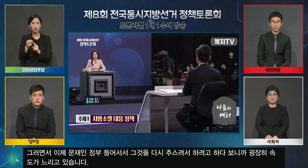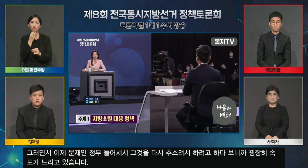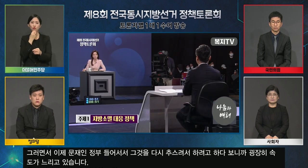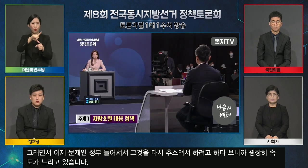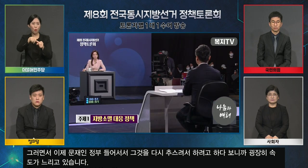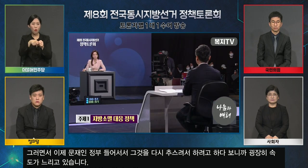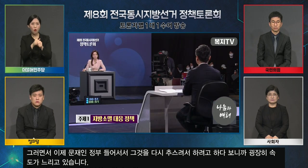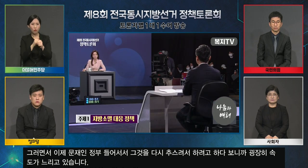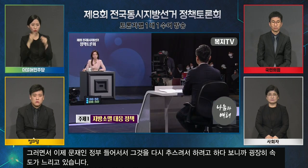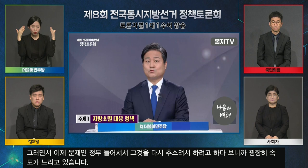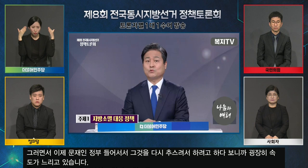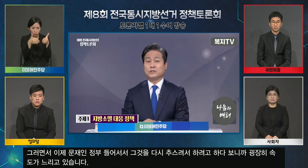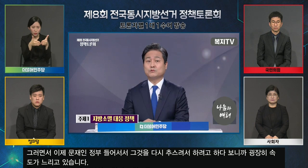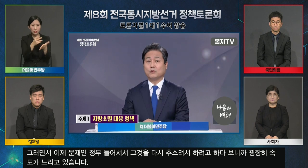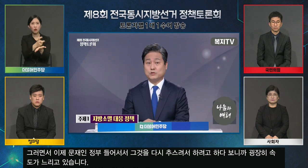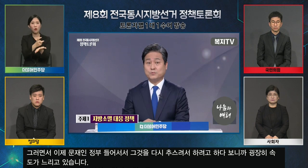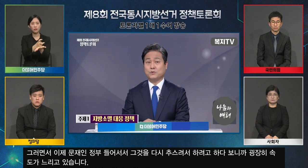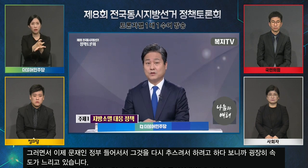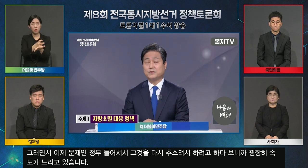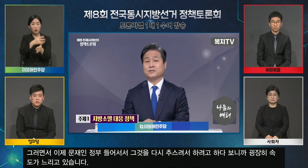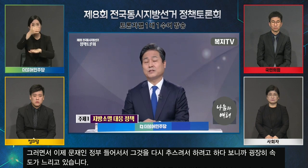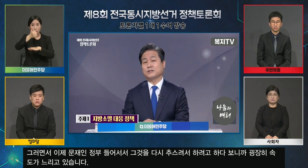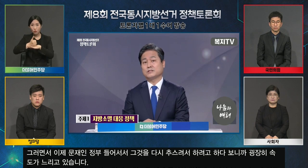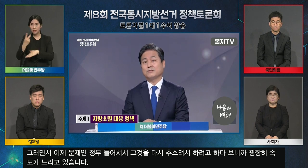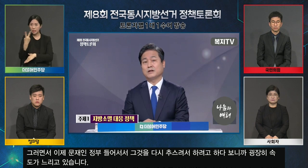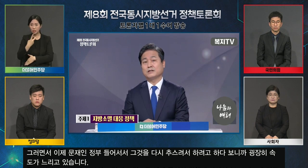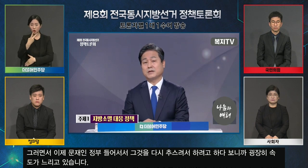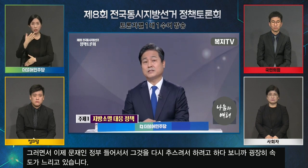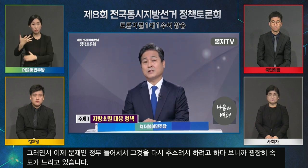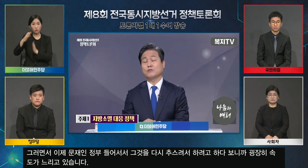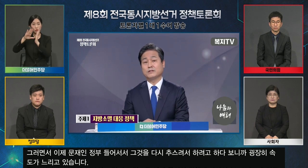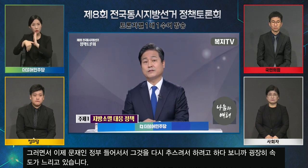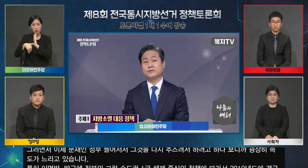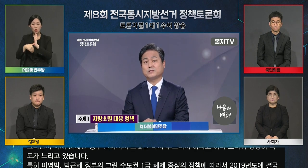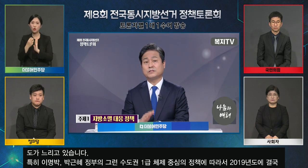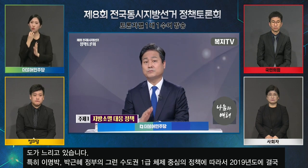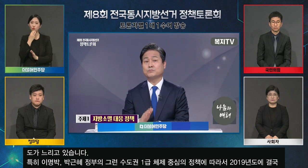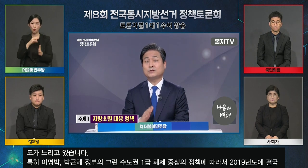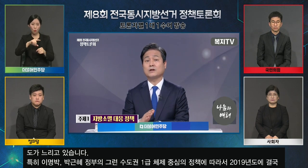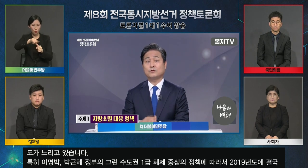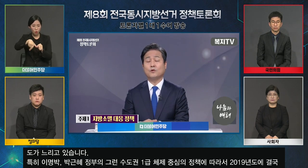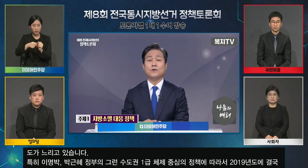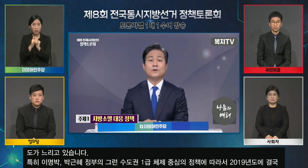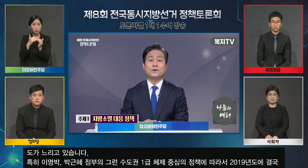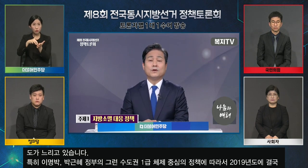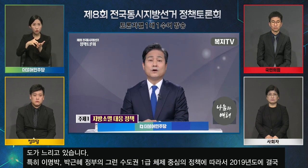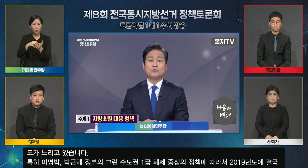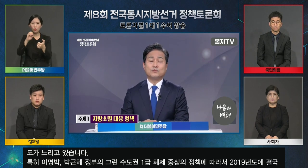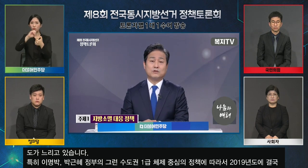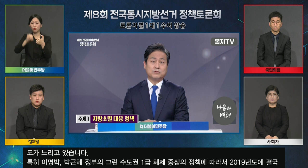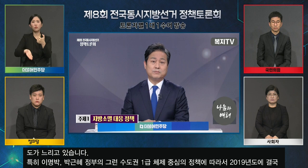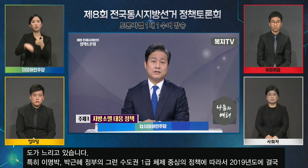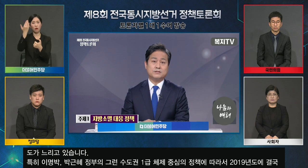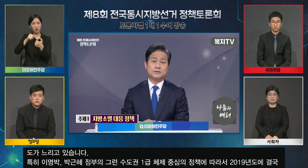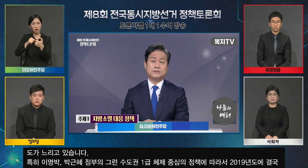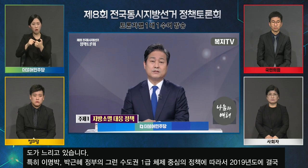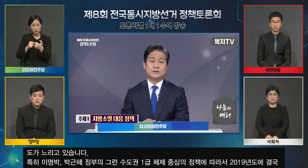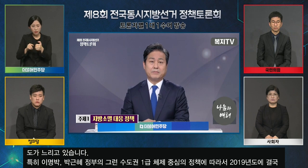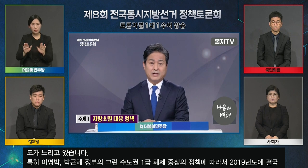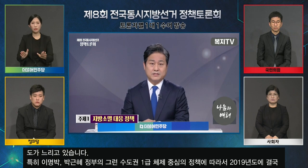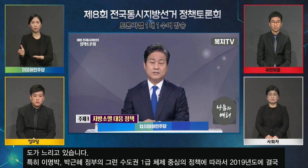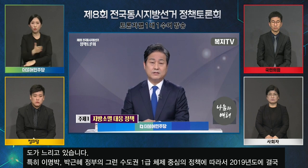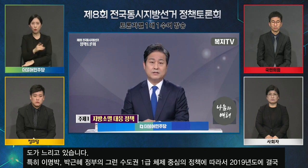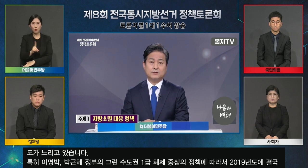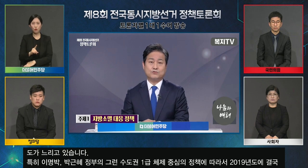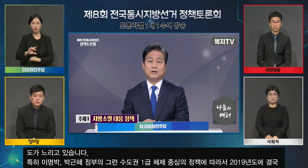2019년도에 결국 수도권 인구가 50%를 넘어서게 되는 상황을 맞이하게 됐는데요. 지금부터라도 국가균형발전